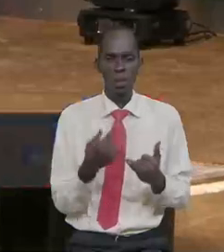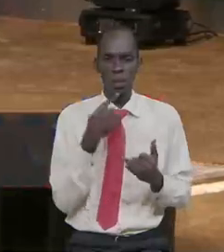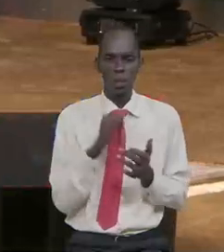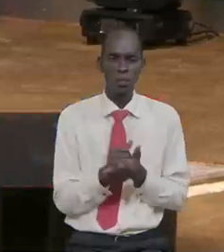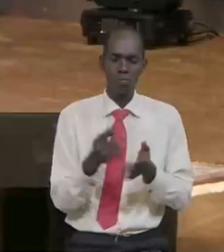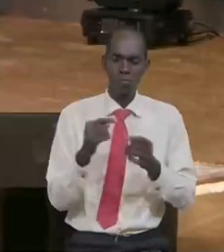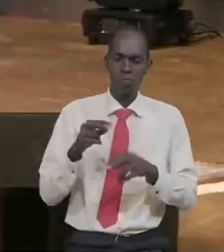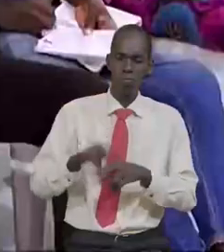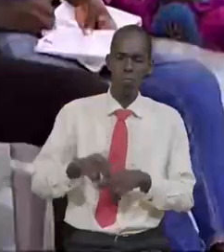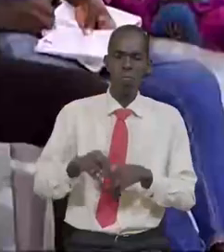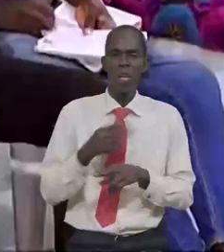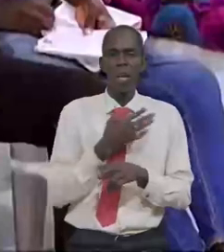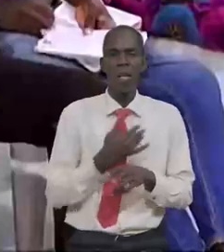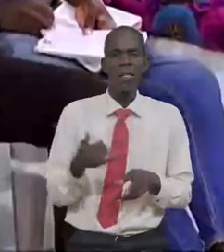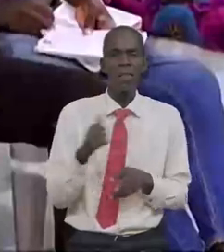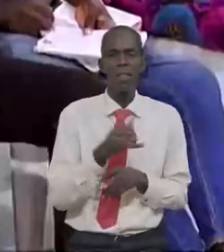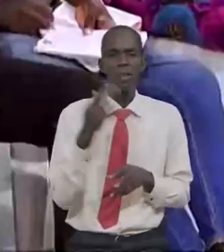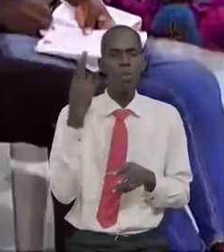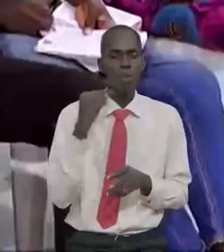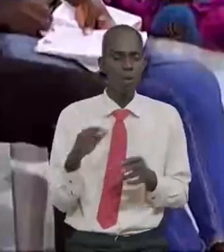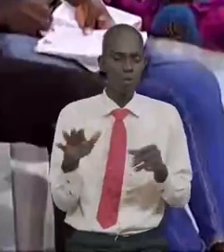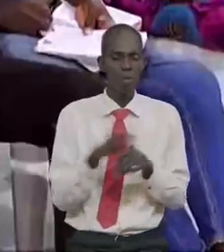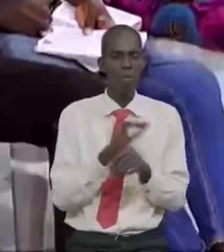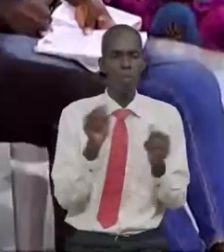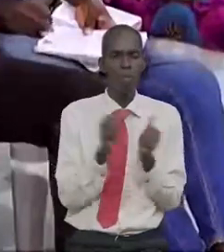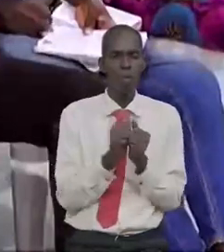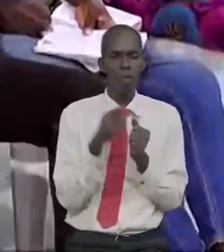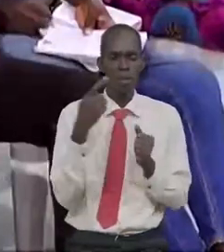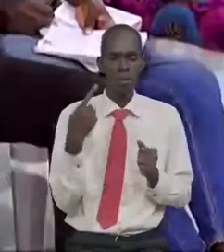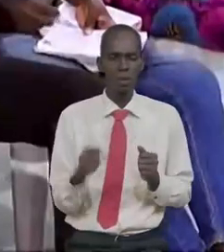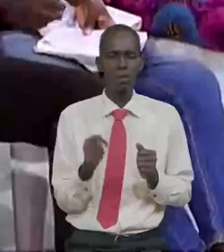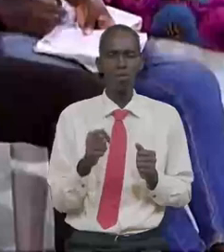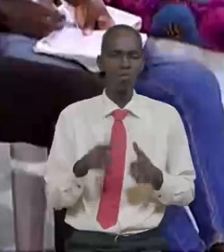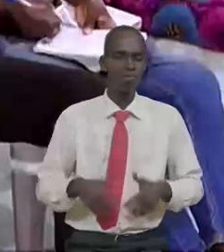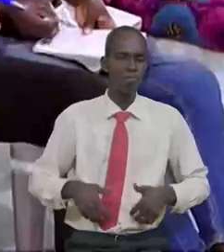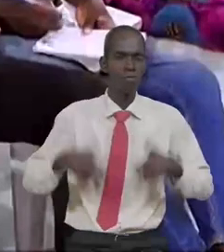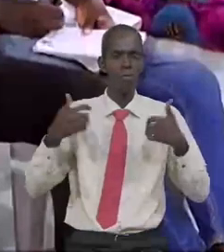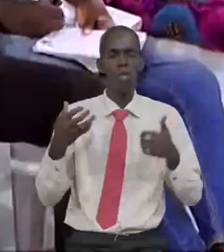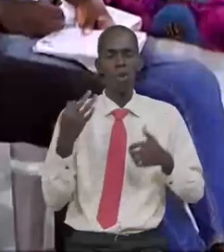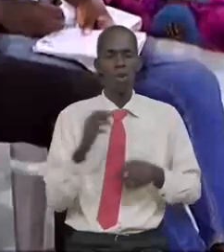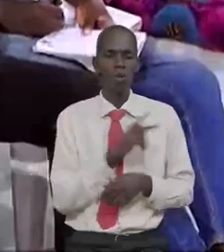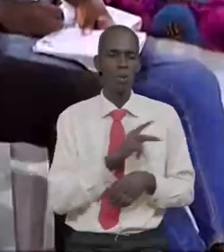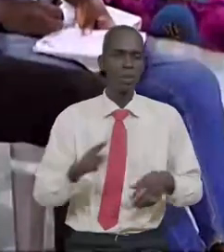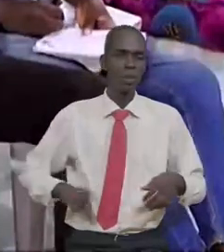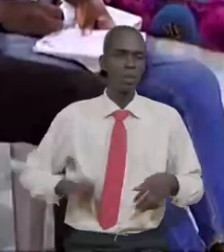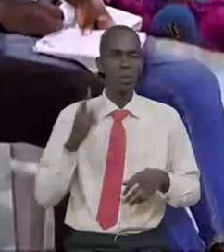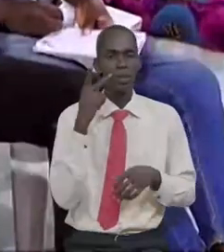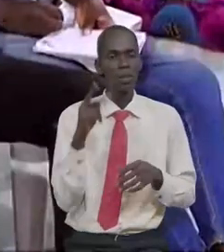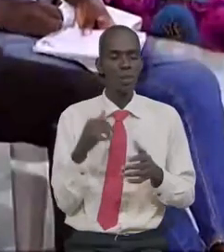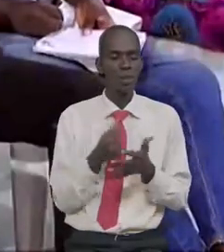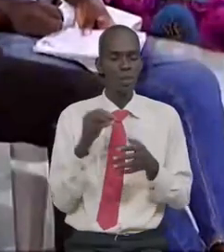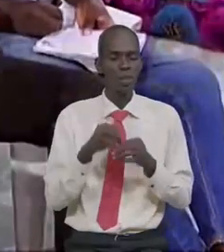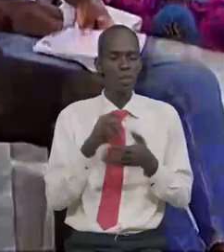se levèrent remplis de jalousie comme Nebuchadnezzar. Verset